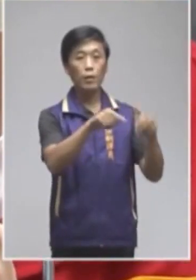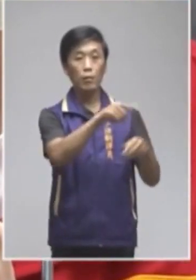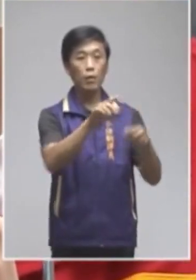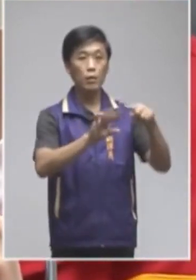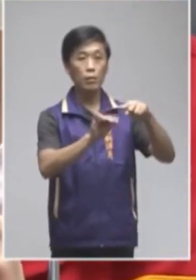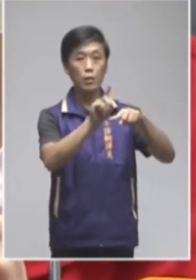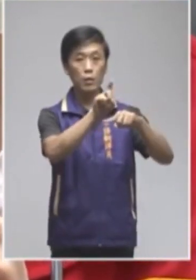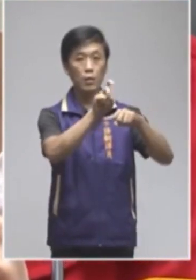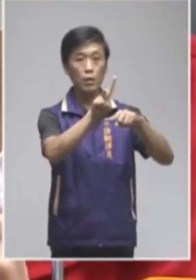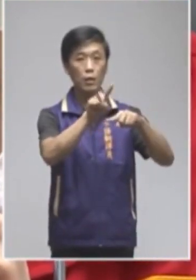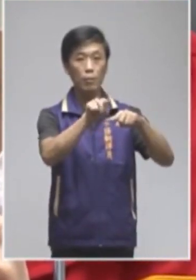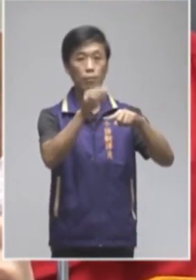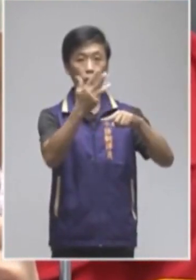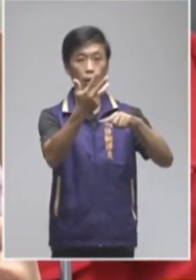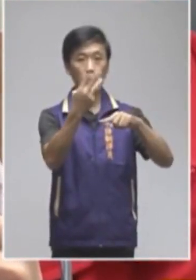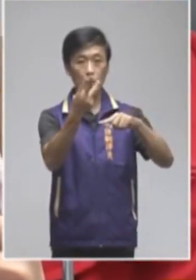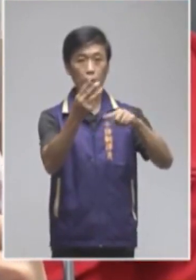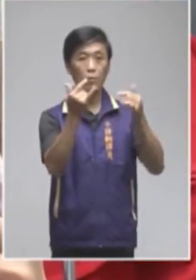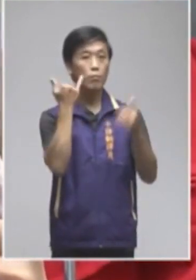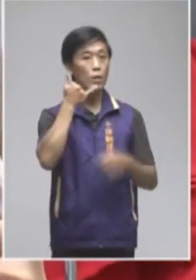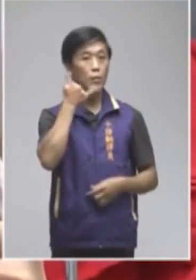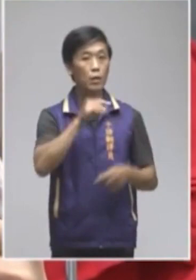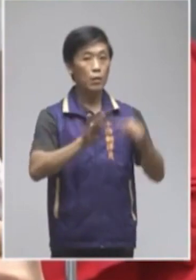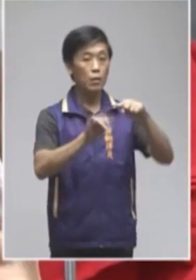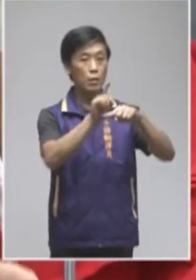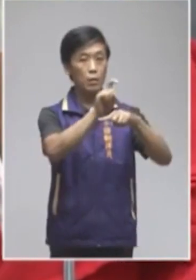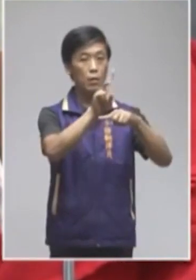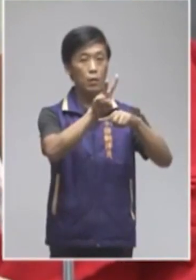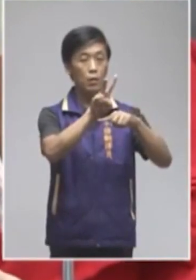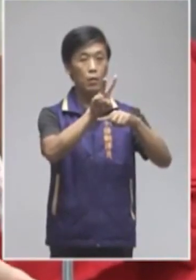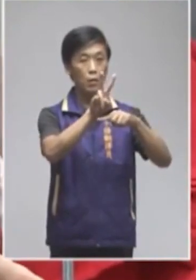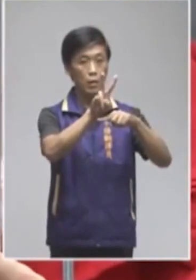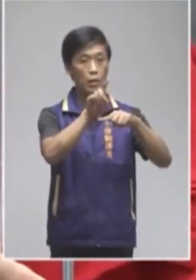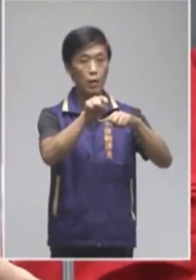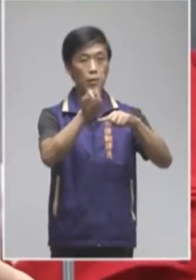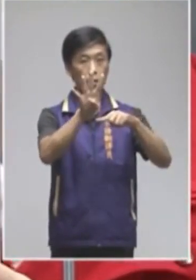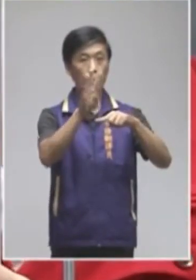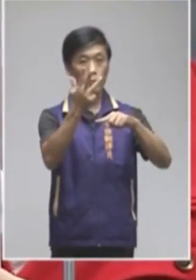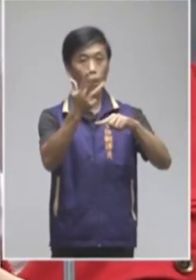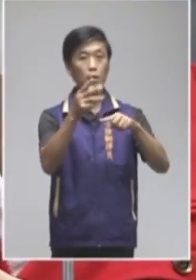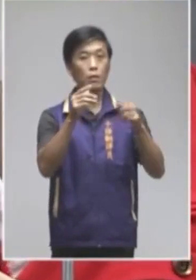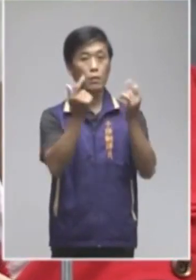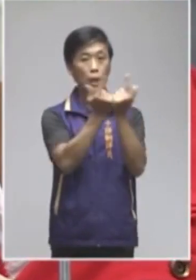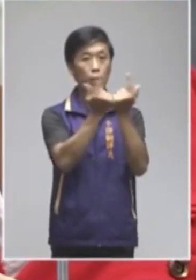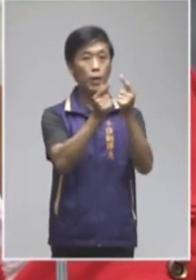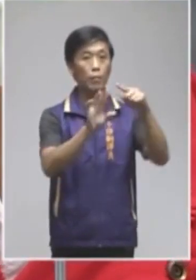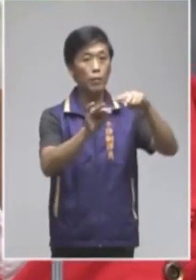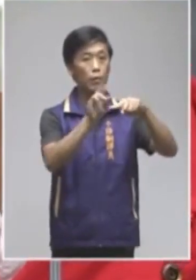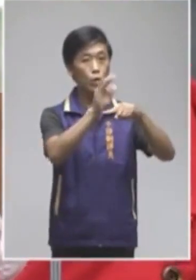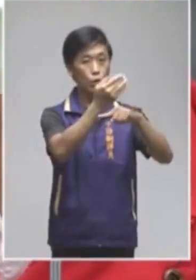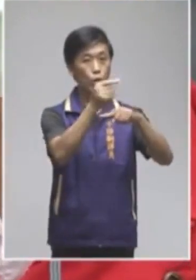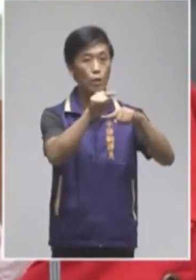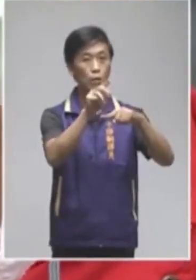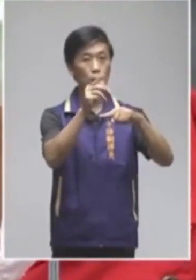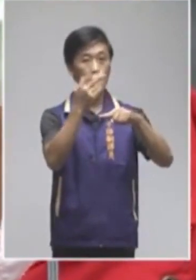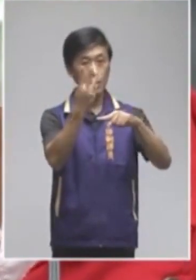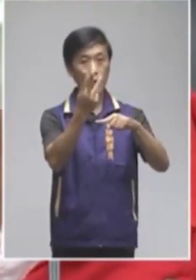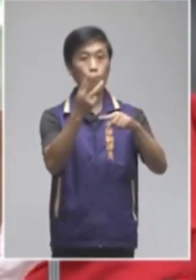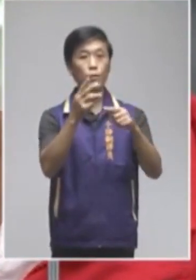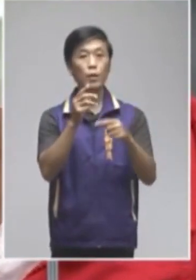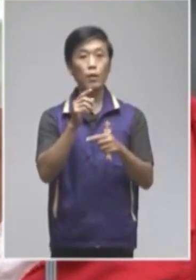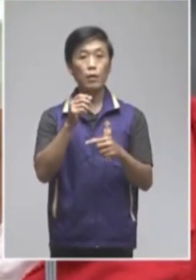12.83，基隆13.48，那台北市9.3，那高雄跟台中呢，一